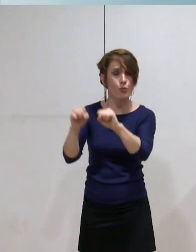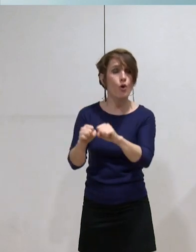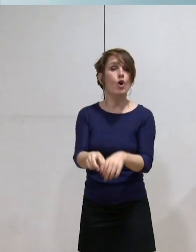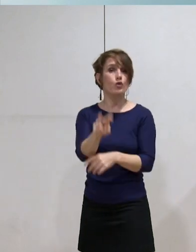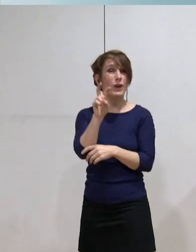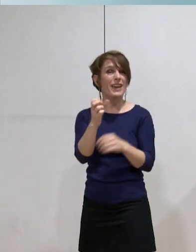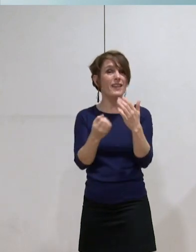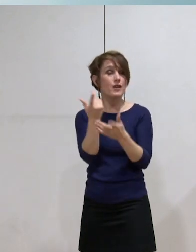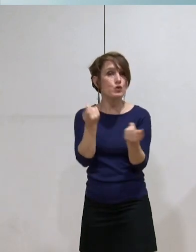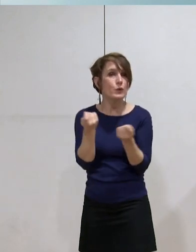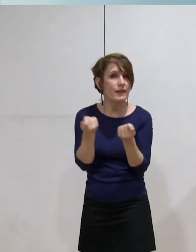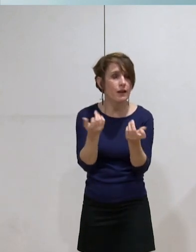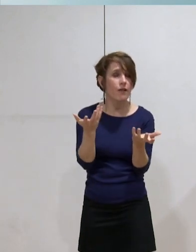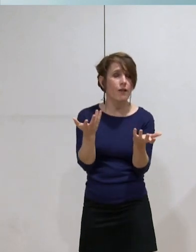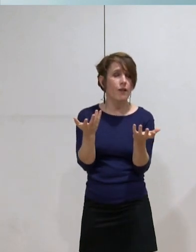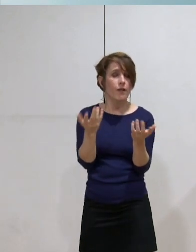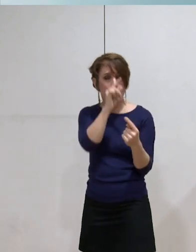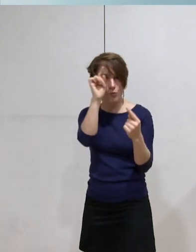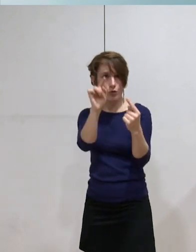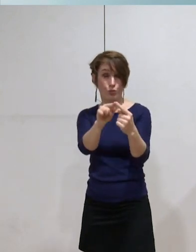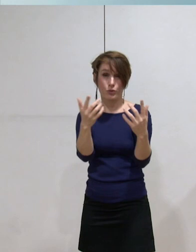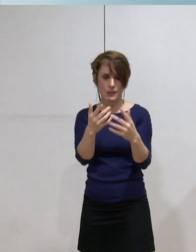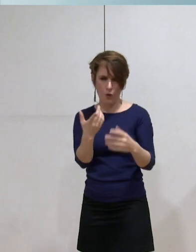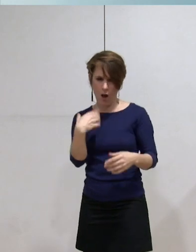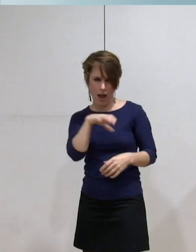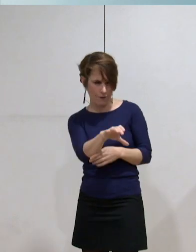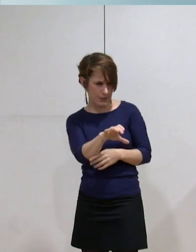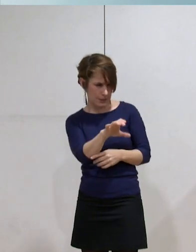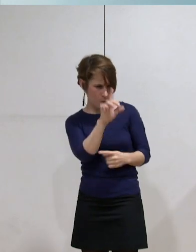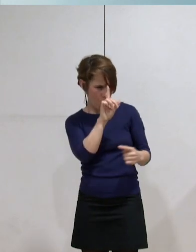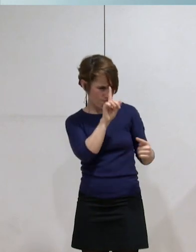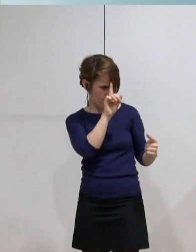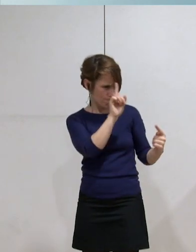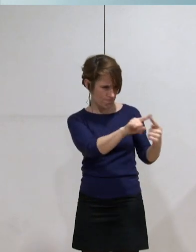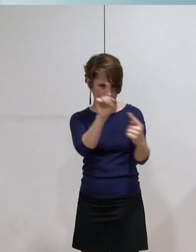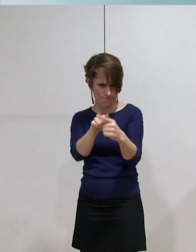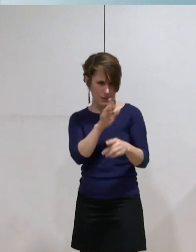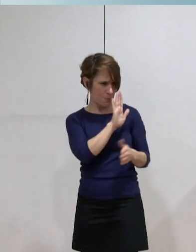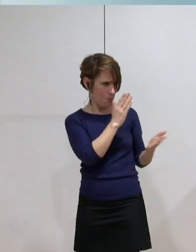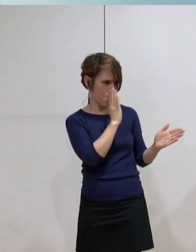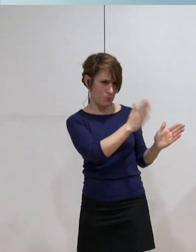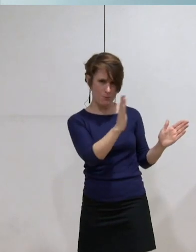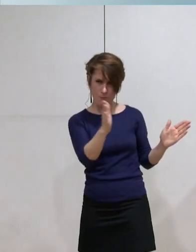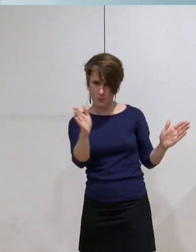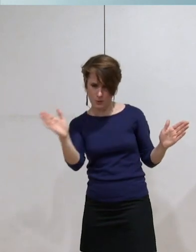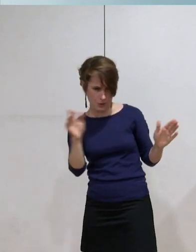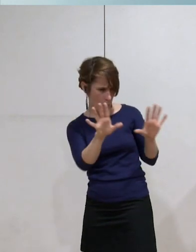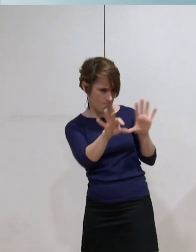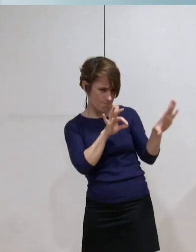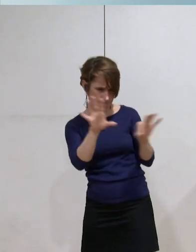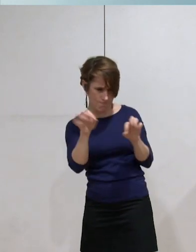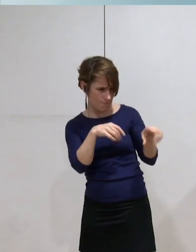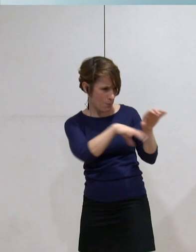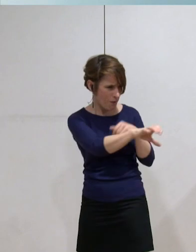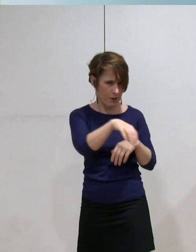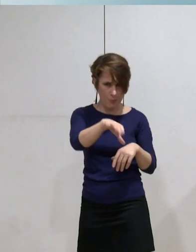qui nous permett de flécher ces investissements que il ne soi pas empêché par un dogme et que l'on soit sélectif finalement dans